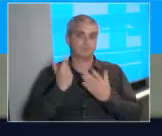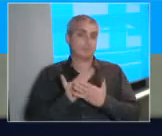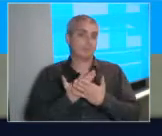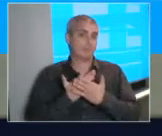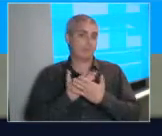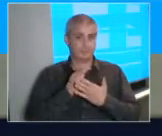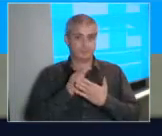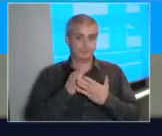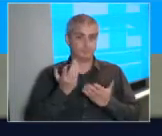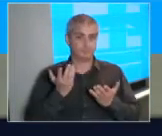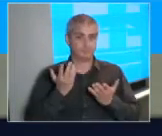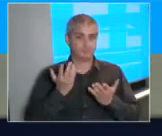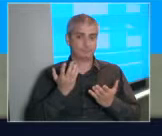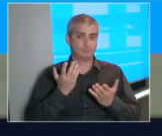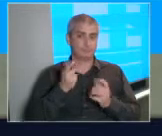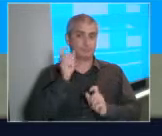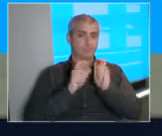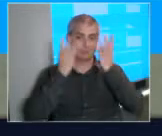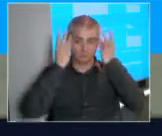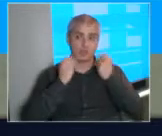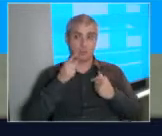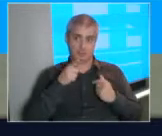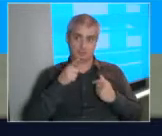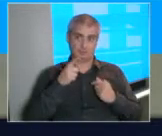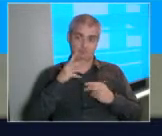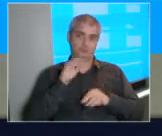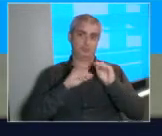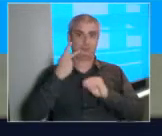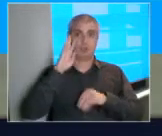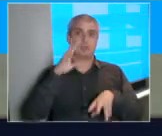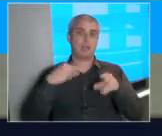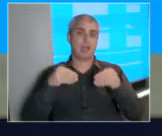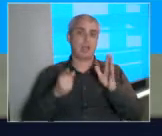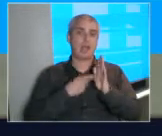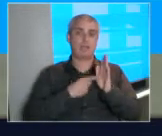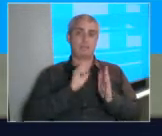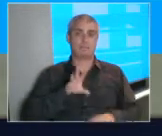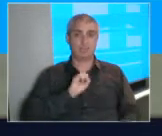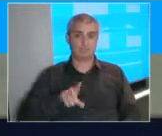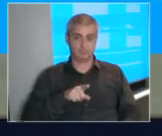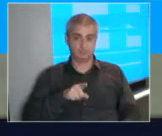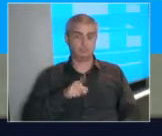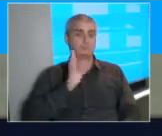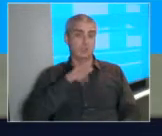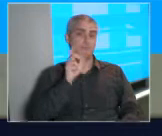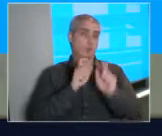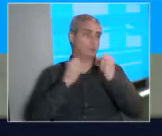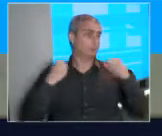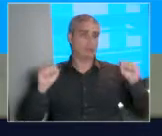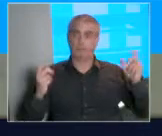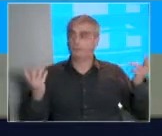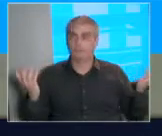על בעצם האוכלוסייה החרדית שהם צורכים יותר, ויחד עם זאת, גם האוכלוסייה